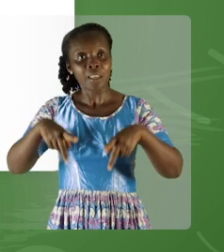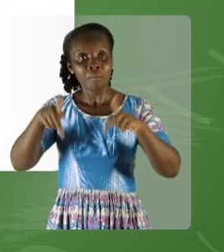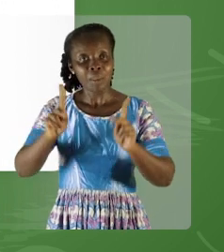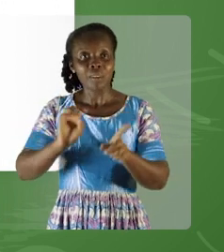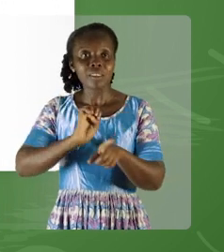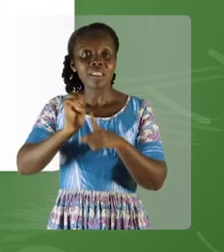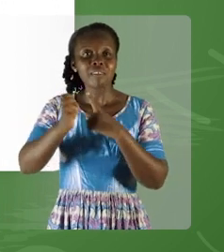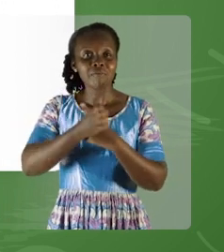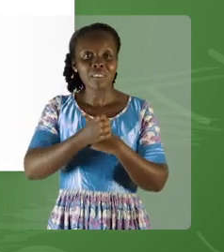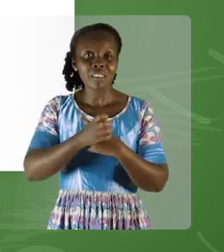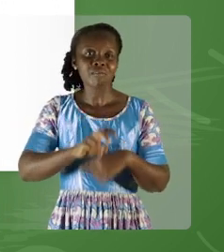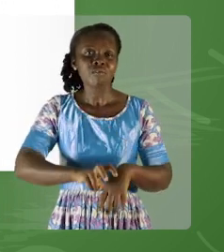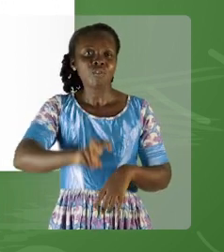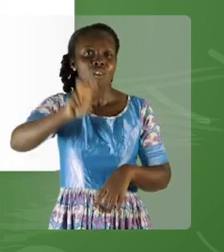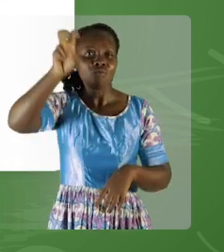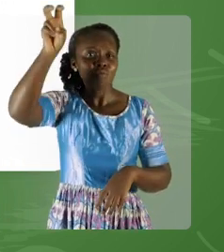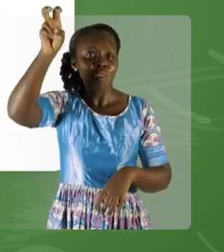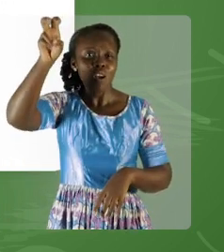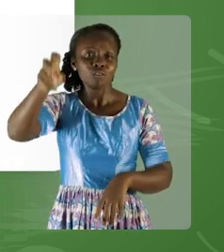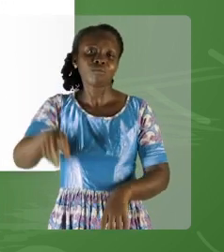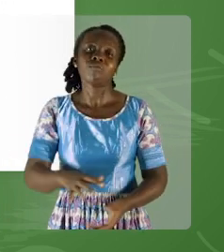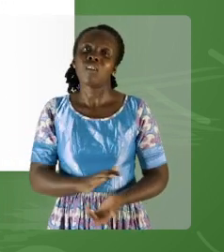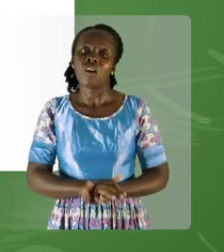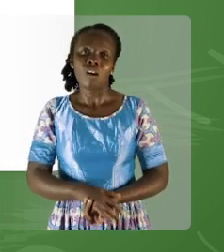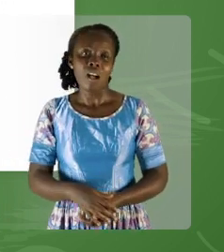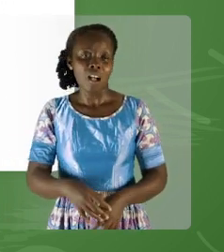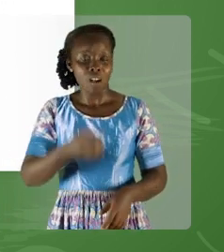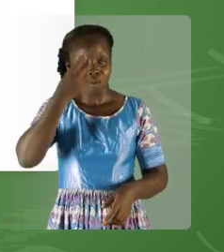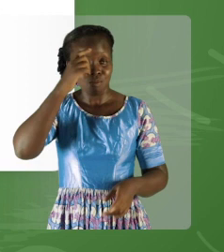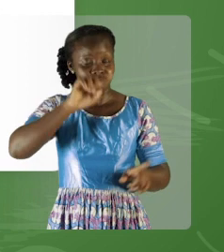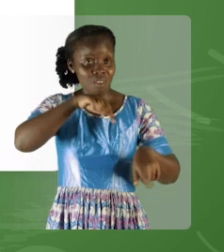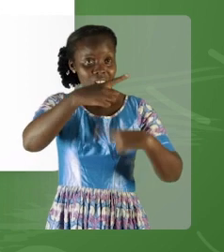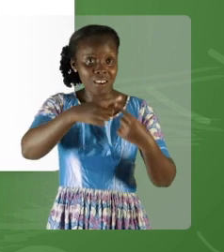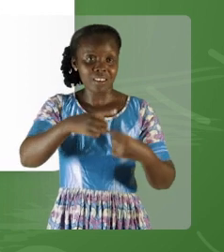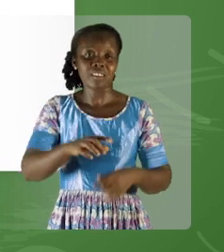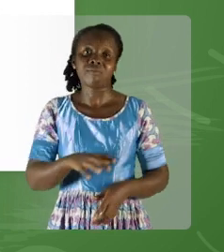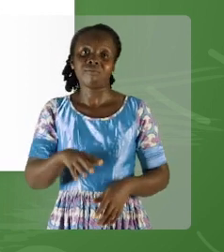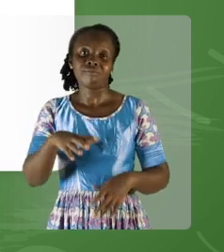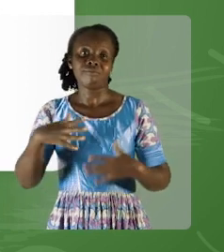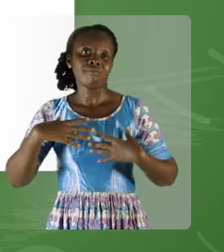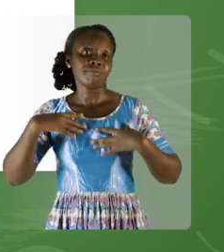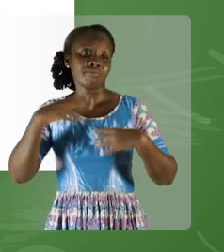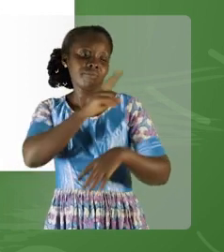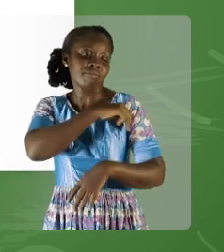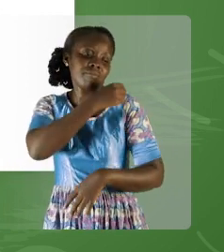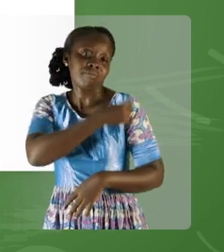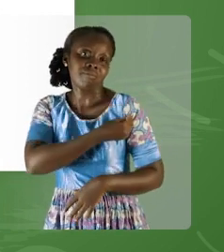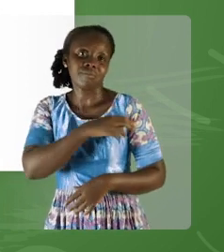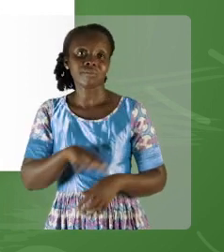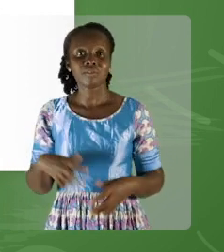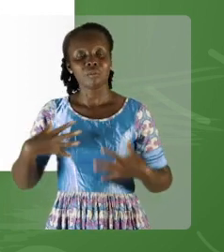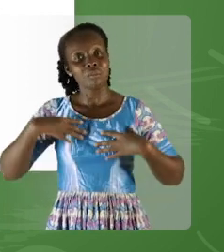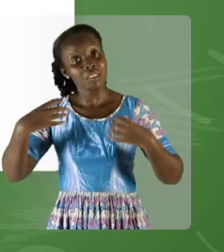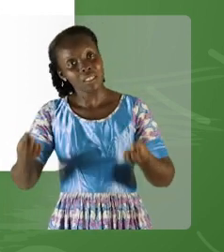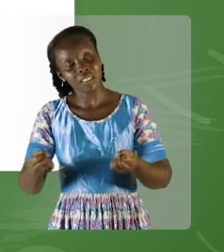santé permet d'éviter les déplacements sur de longues distances pour recevoir des soins,